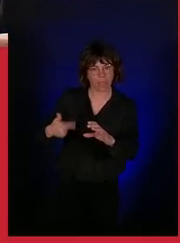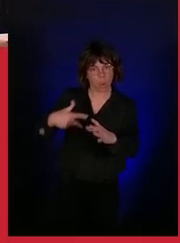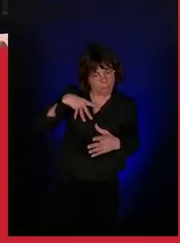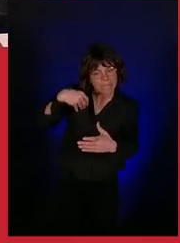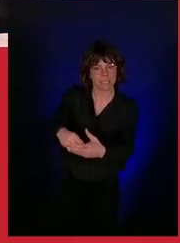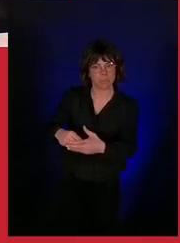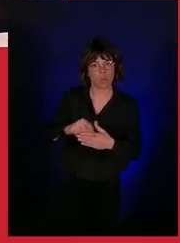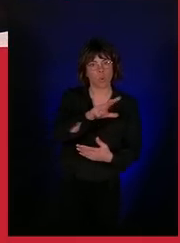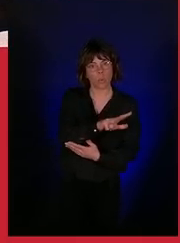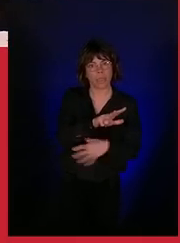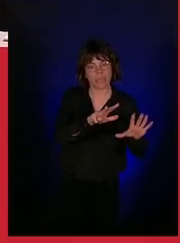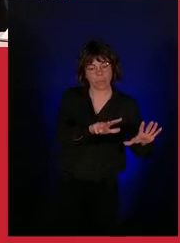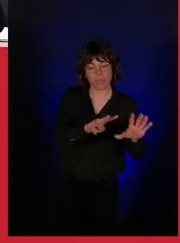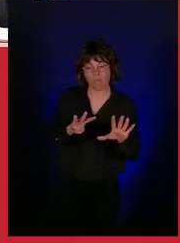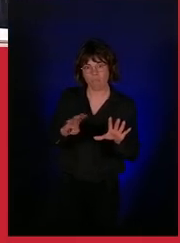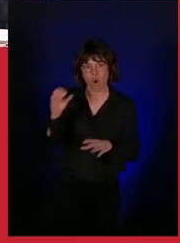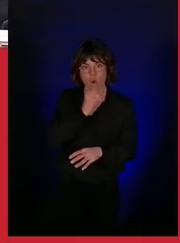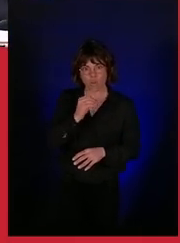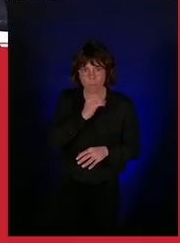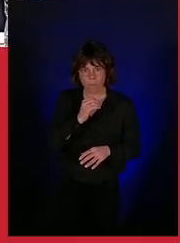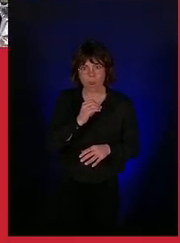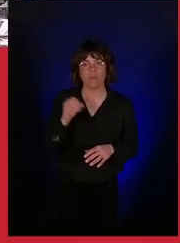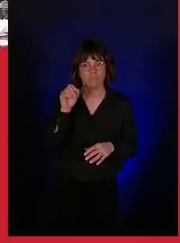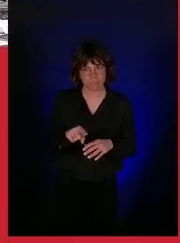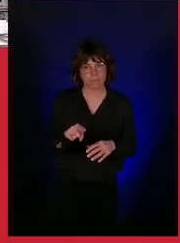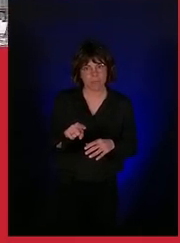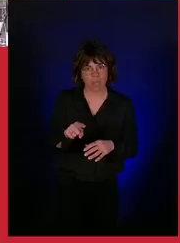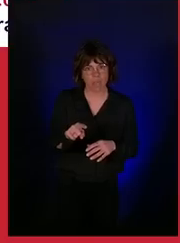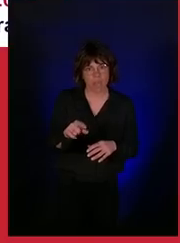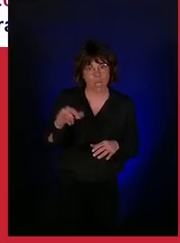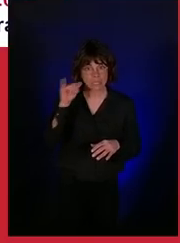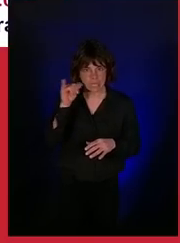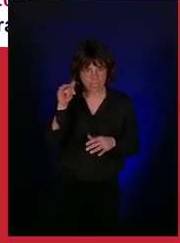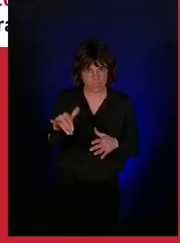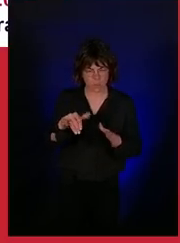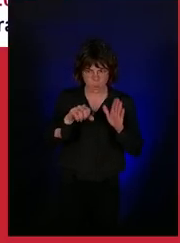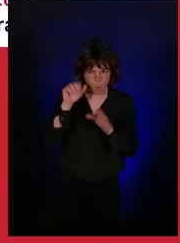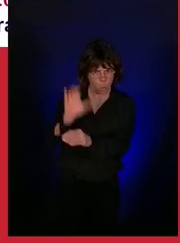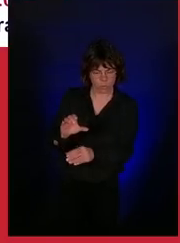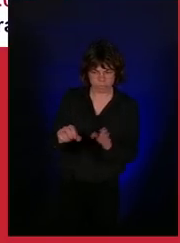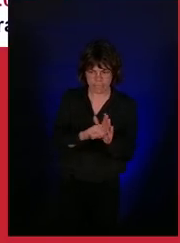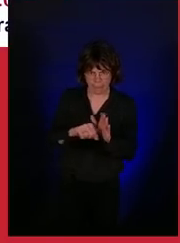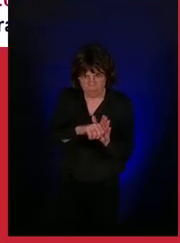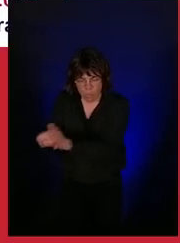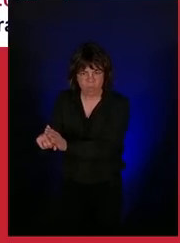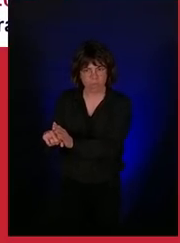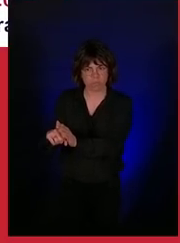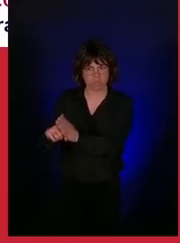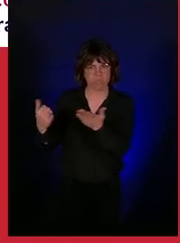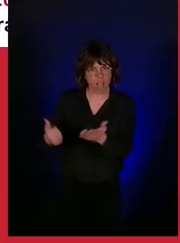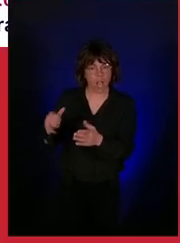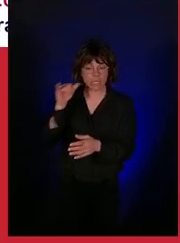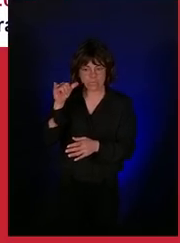participation les 8 et 9 octobre à Rome à une manifestation et un atelier international contre l'extrême droite suite à l'arrivée au pouvoir en